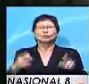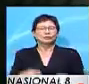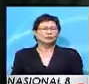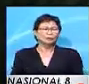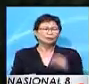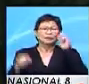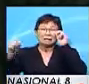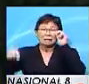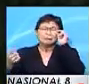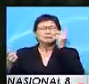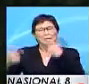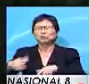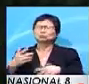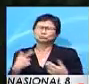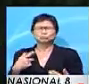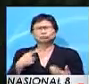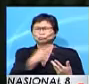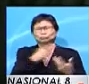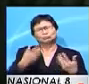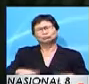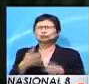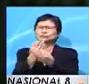sebegini dan